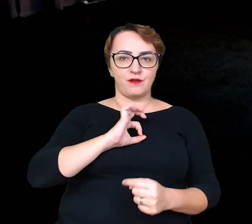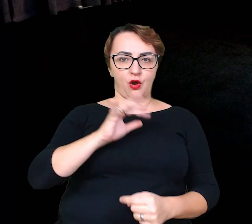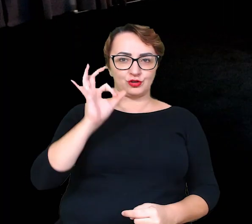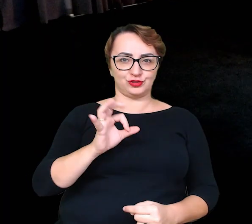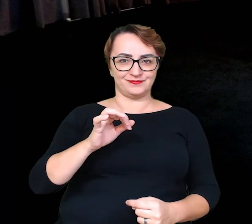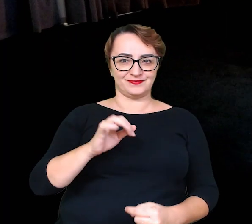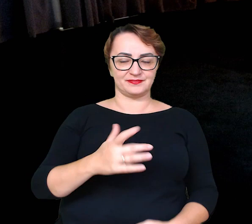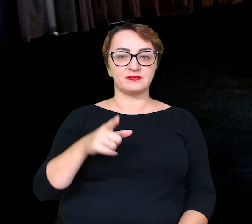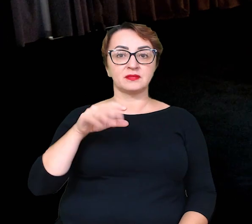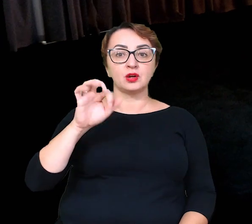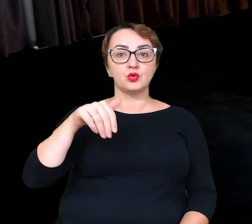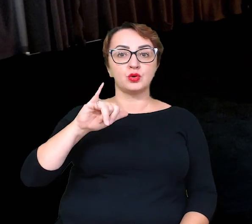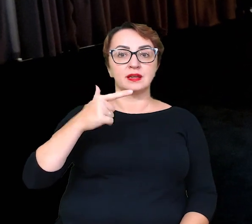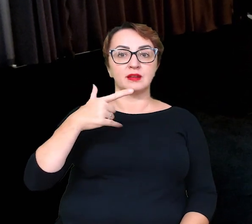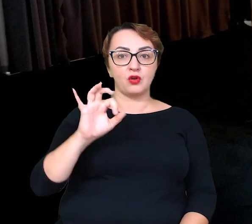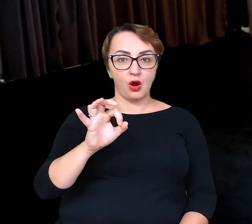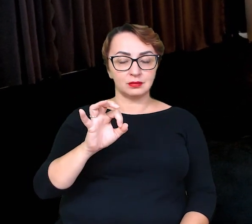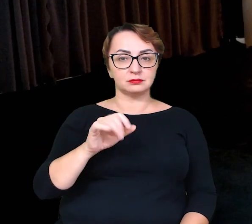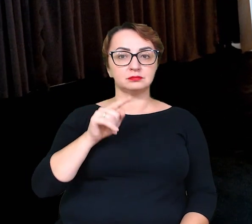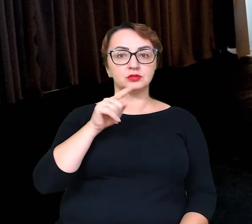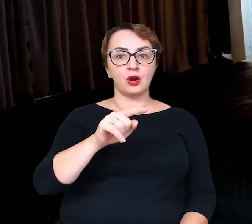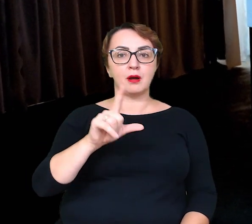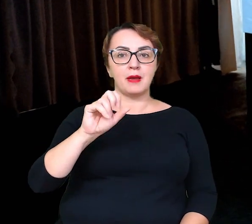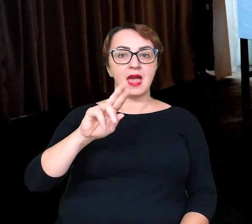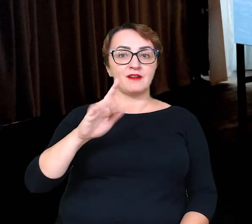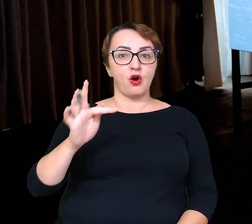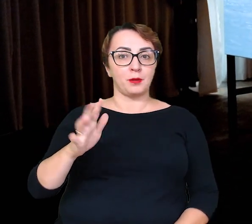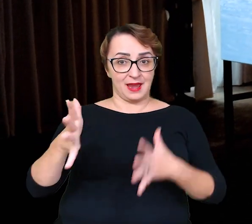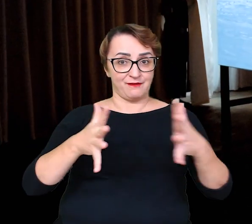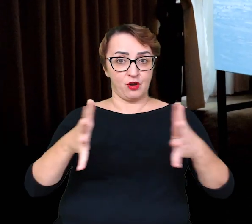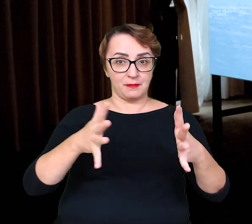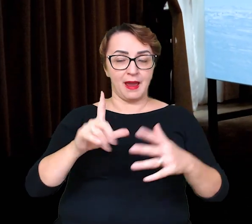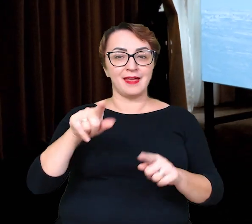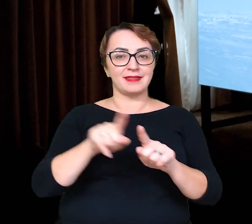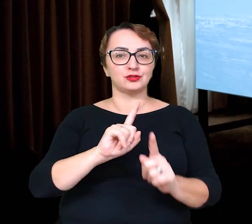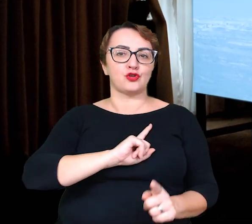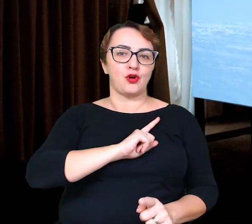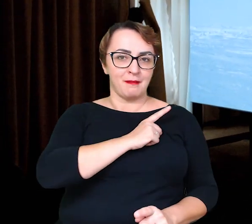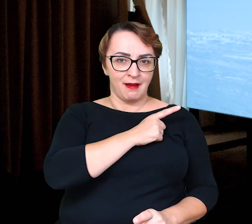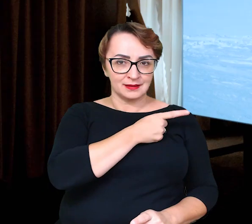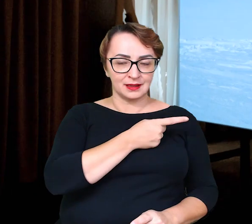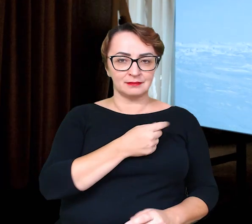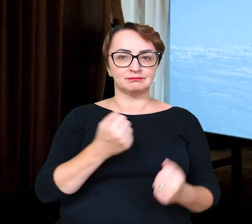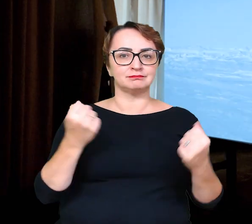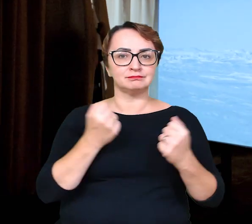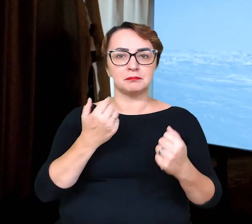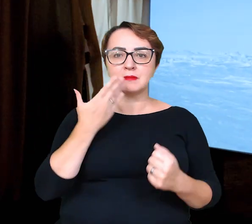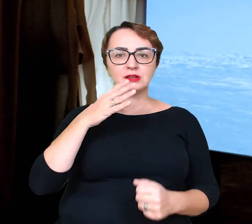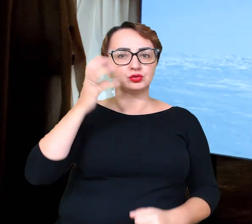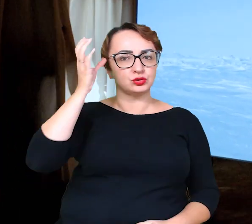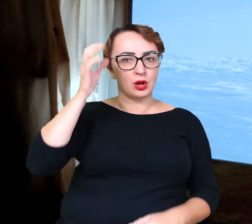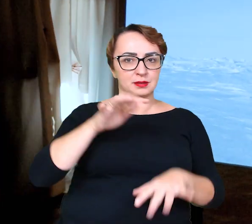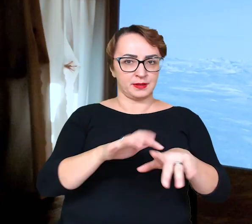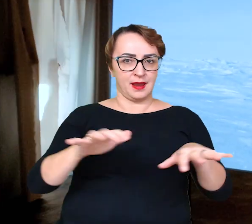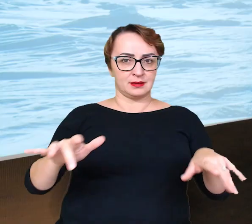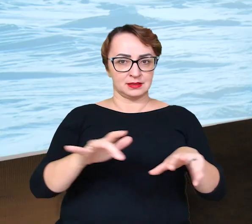Guido, taki wyczynowy performer, ale też niepoprawny romantyk i bardzo uzdolniony pianista,